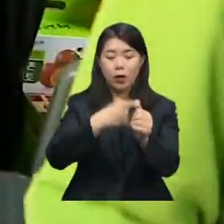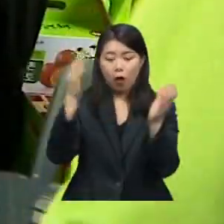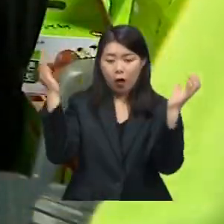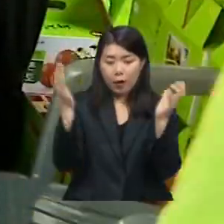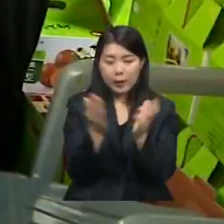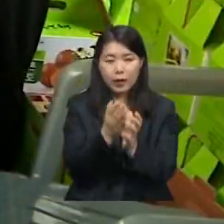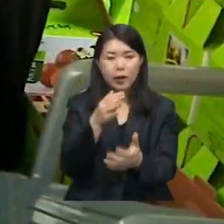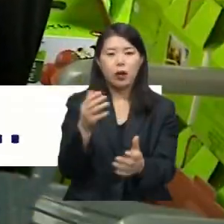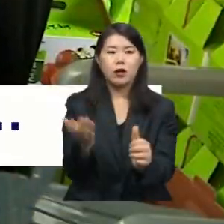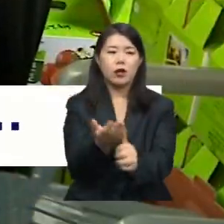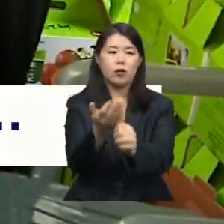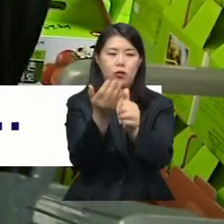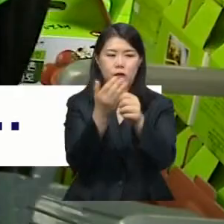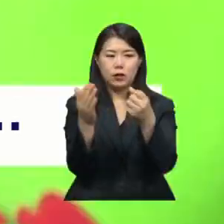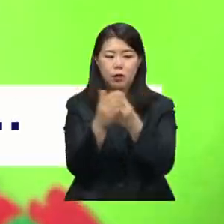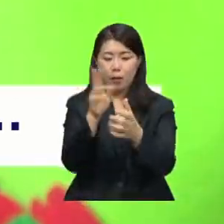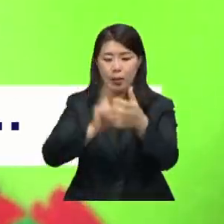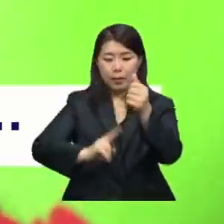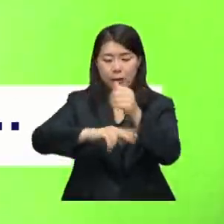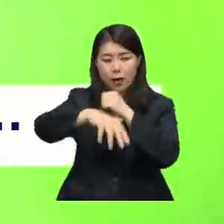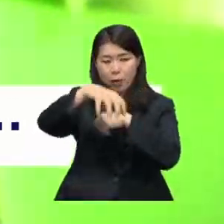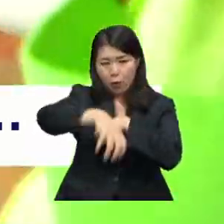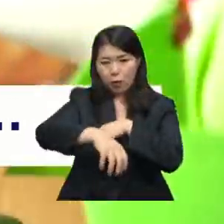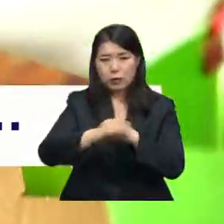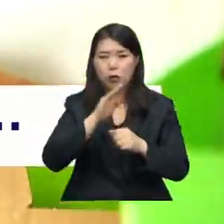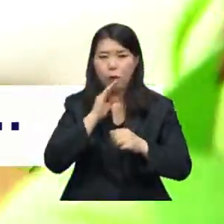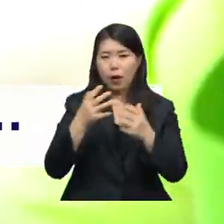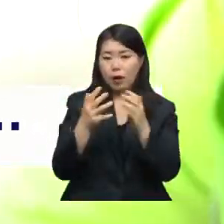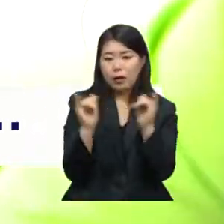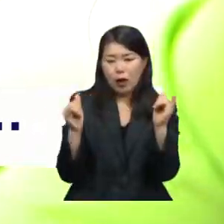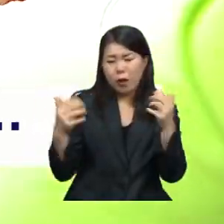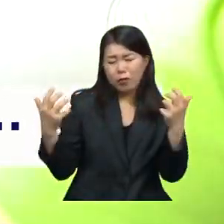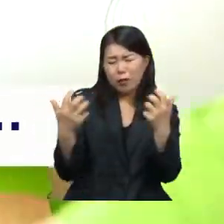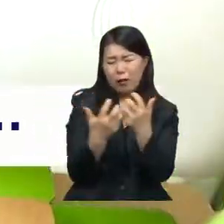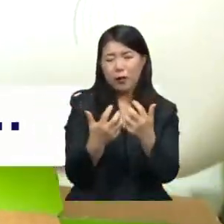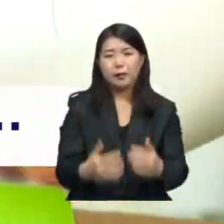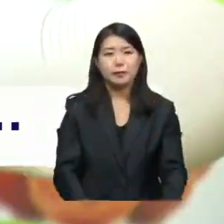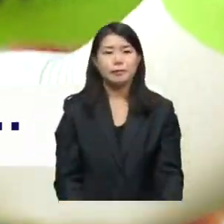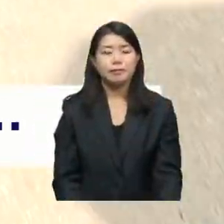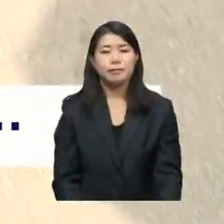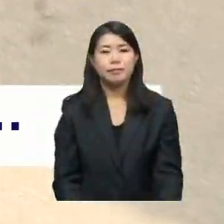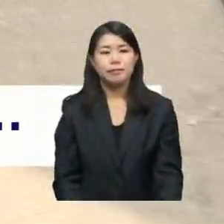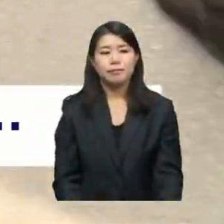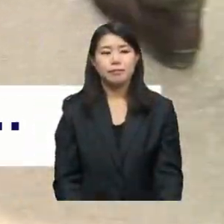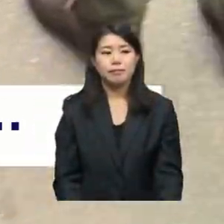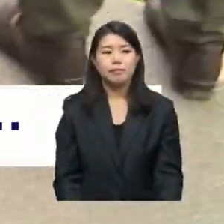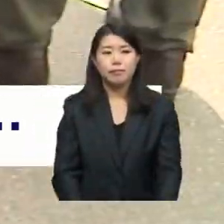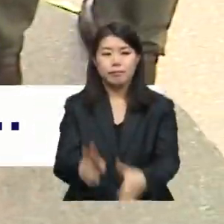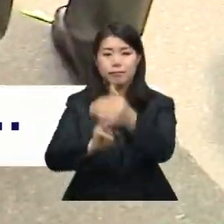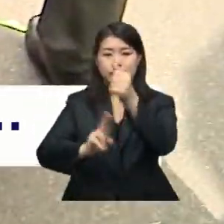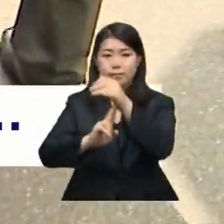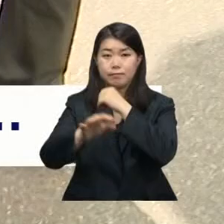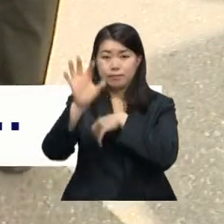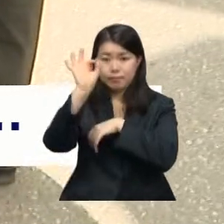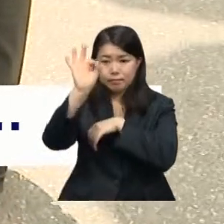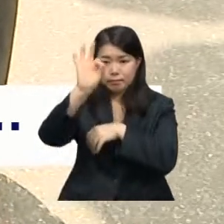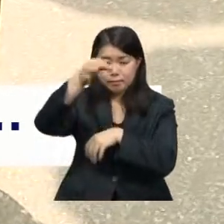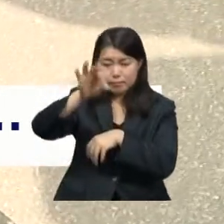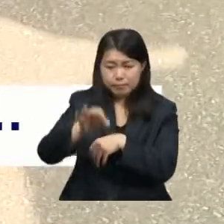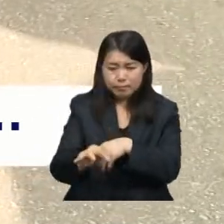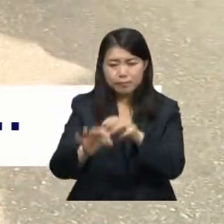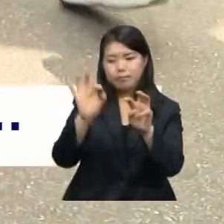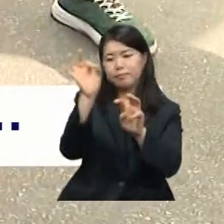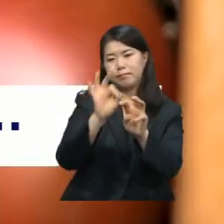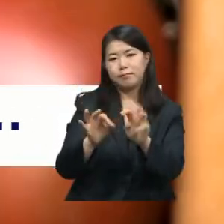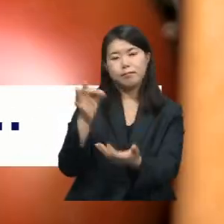길러낸 퇴촌 토마토의 판매 부스에는 말 그대로 사람 반 토마토 반입니다. 시중 판매가보다 30%